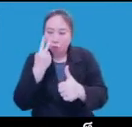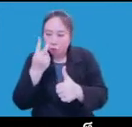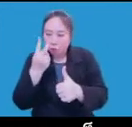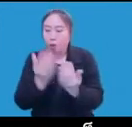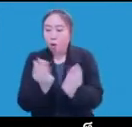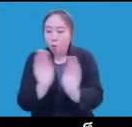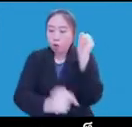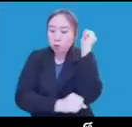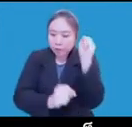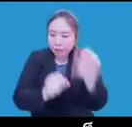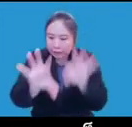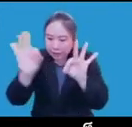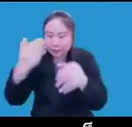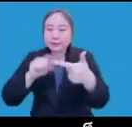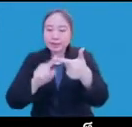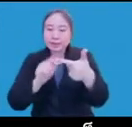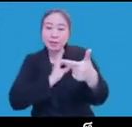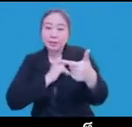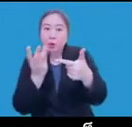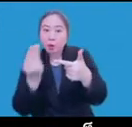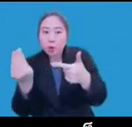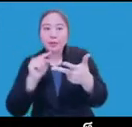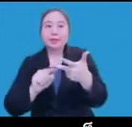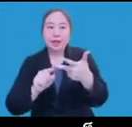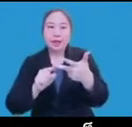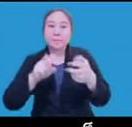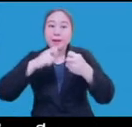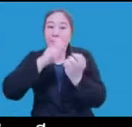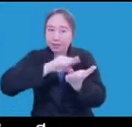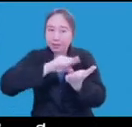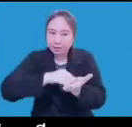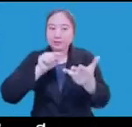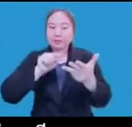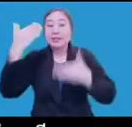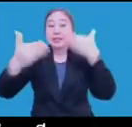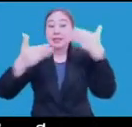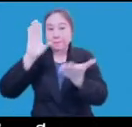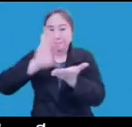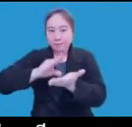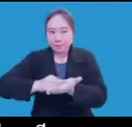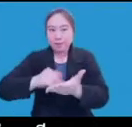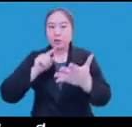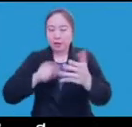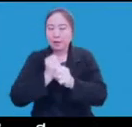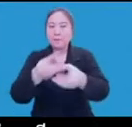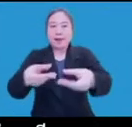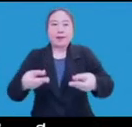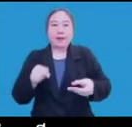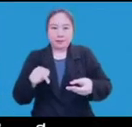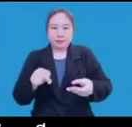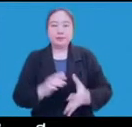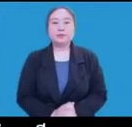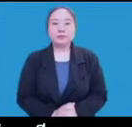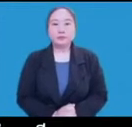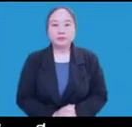ากจน2แสดงสมาชิกครัวเรือนนะครับ3บันทึกปัญหา4บันทึกกิจกรรมนะครับและสุดท้ายออกรายงานออก